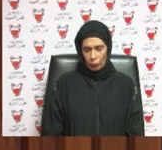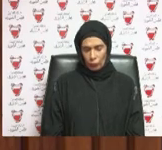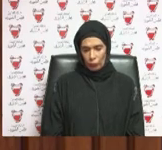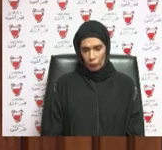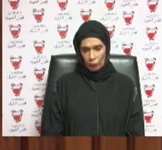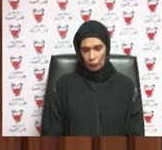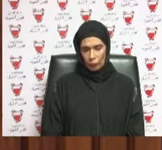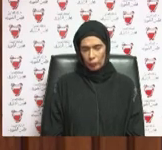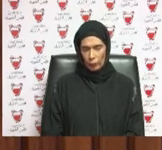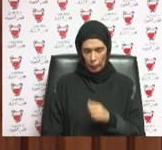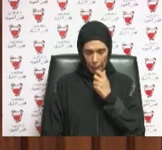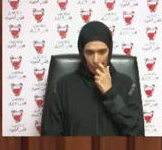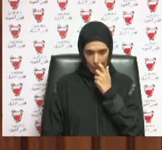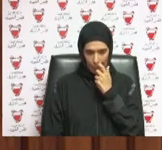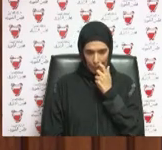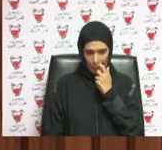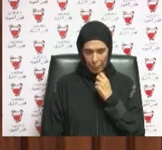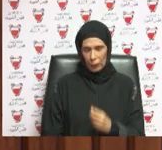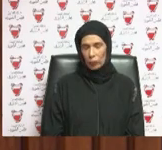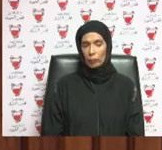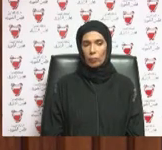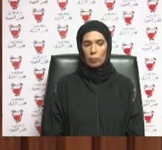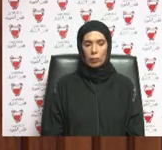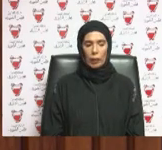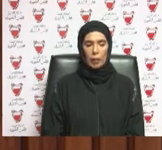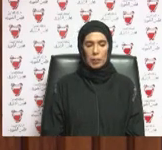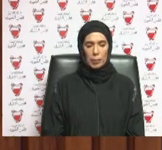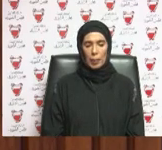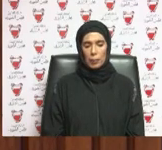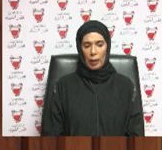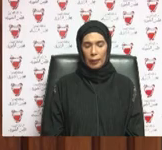شكرا جزيلا. الأخ جميلة سلمان تفضلي.